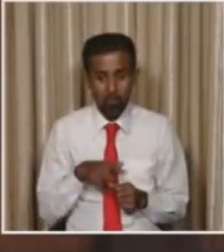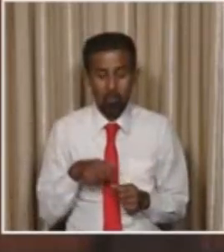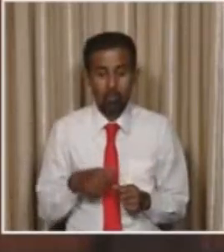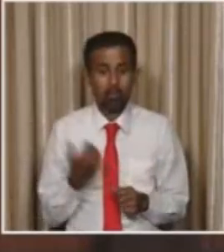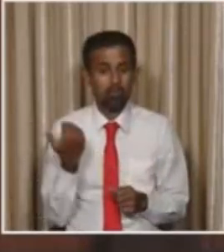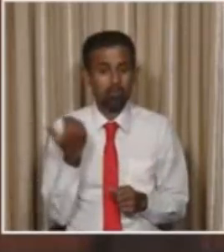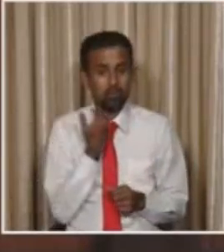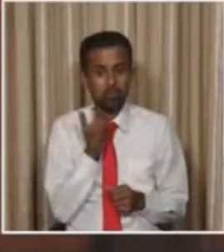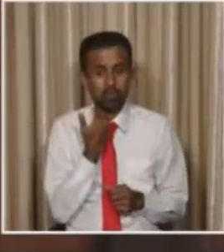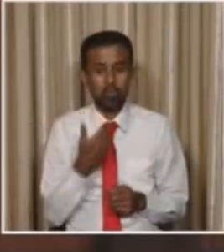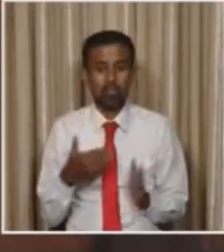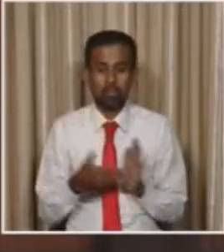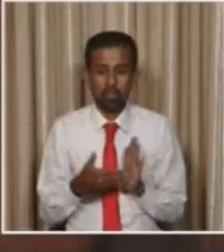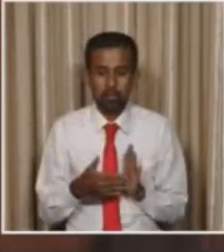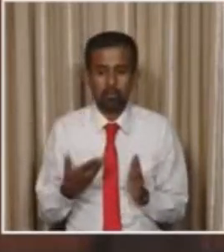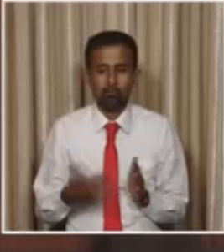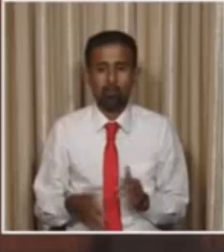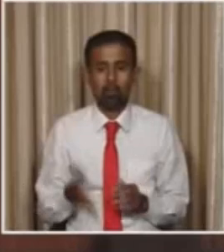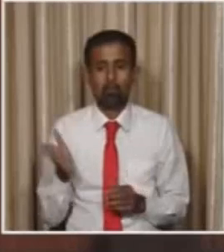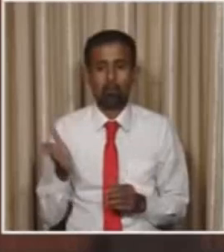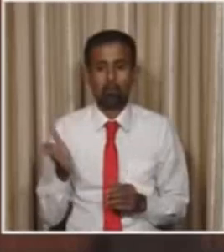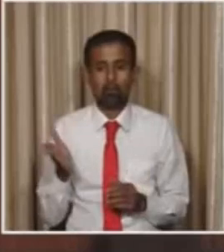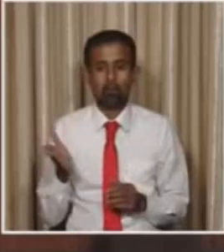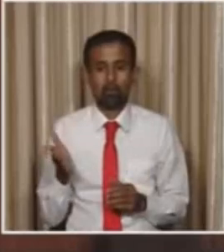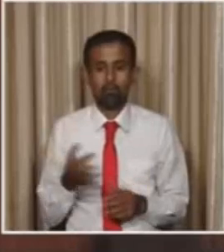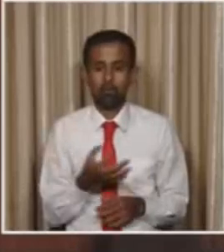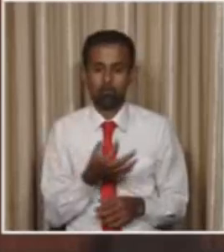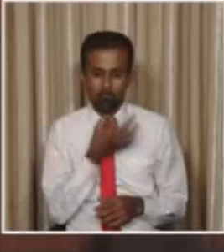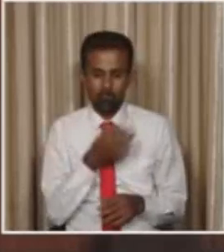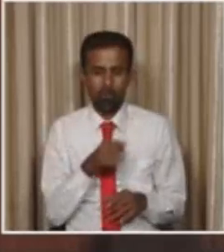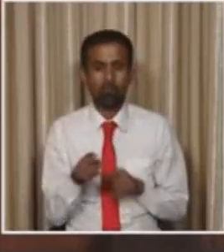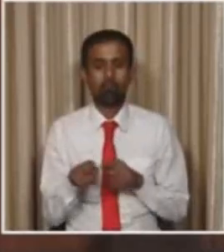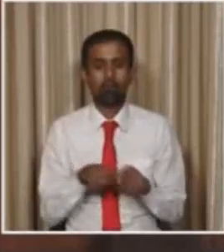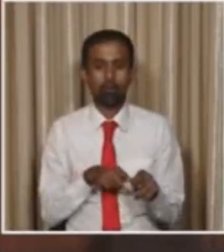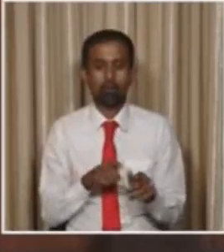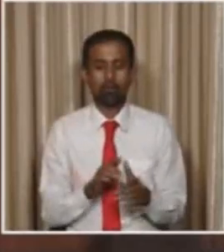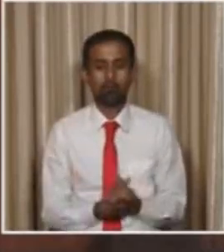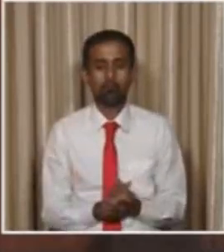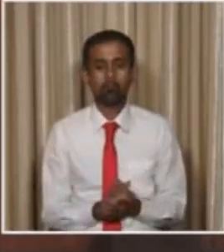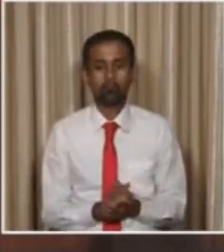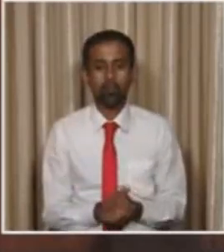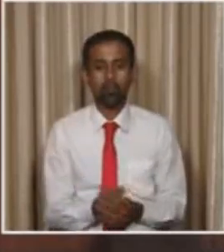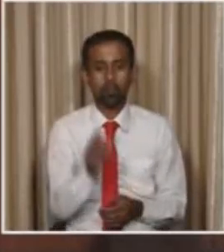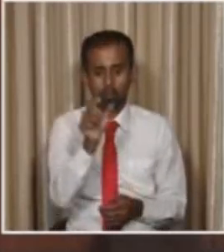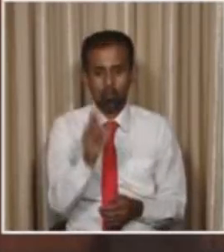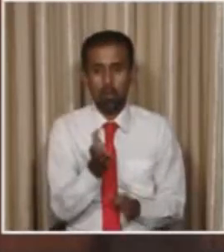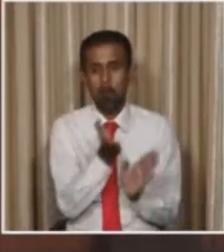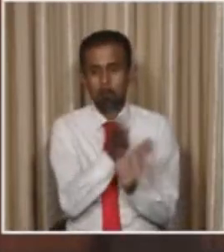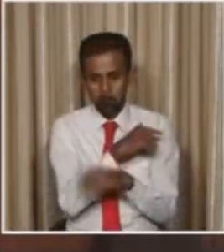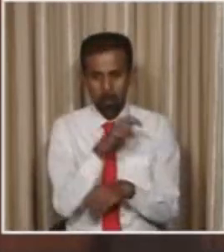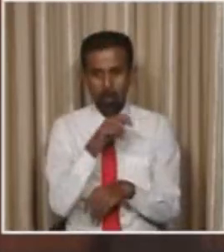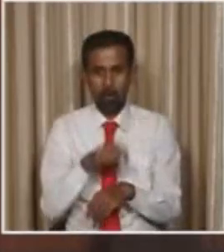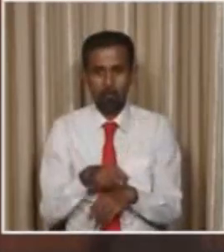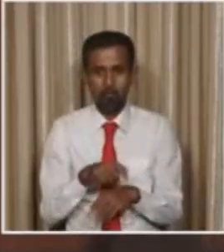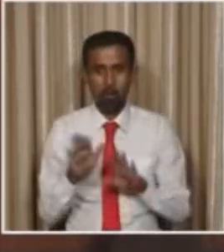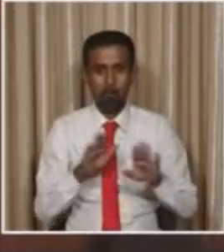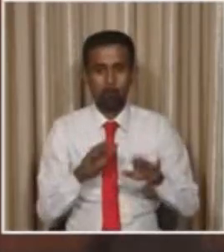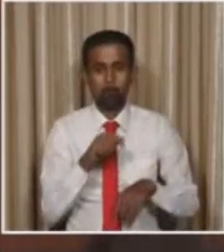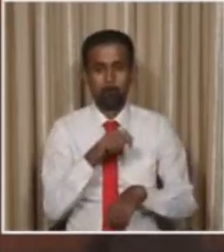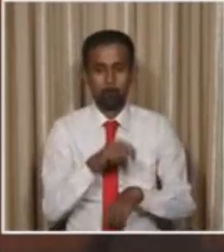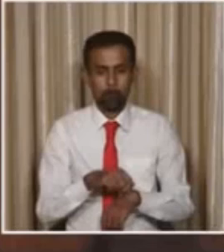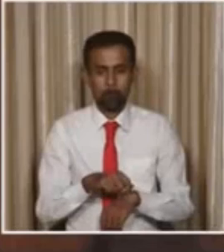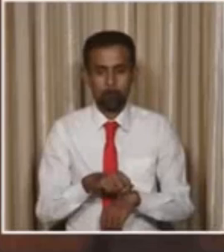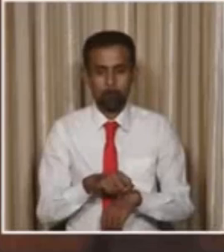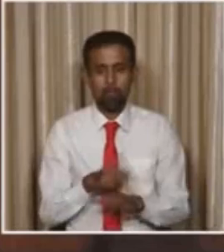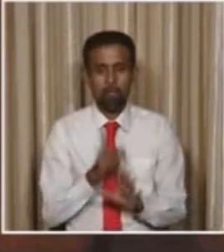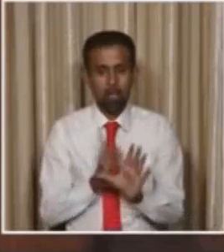வந்த கௌரவ அமைச்சர், இந்த அமைச்சர் கடந்த காலத்திலே ஆளுங்கட்சியிலே மாறி மாறி ஆட்சி செய்த எல்லா கட்சியிலேயும் அமைச்சு